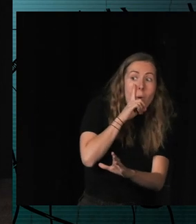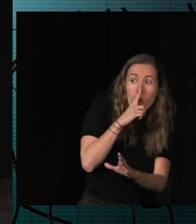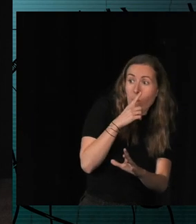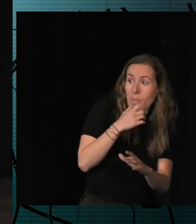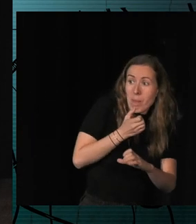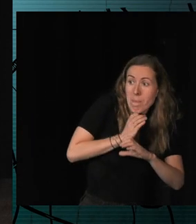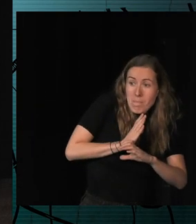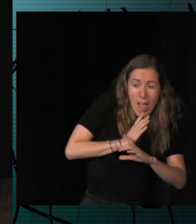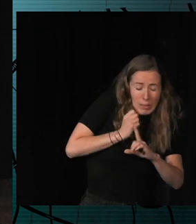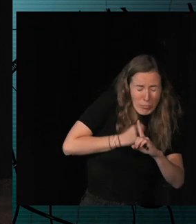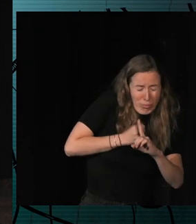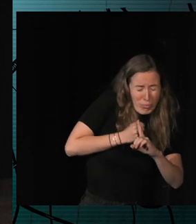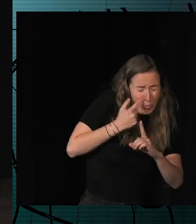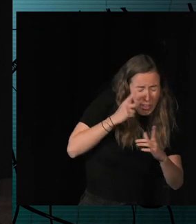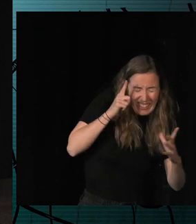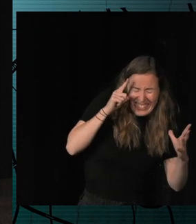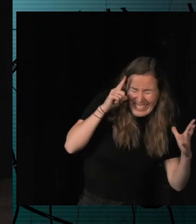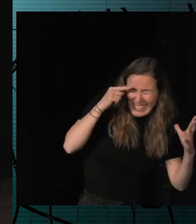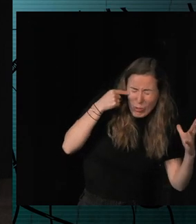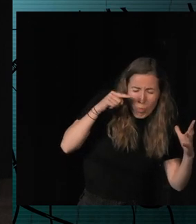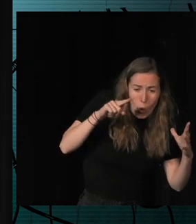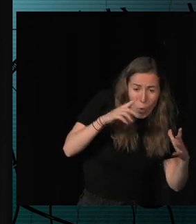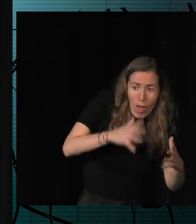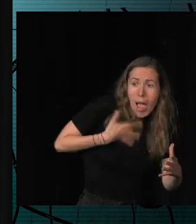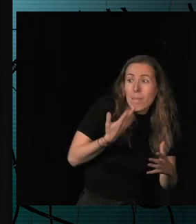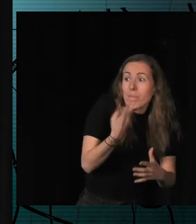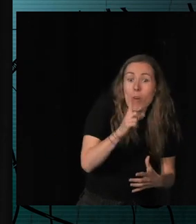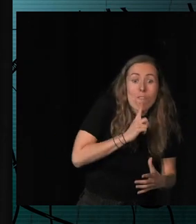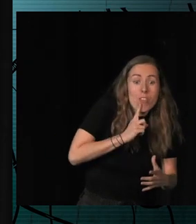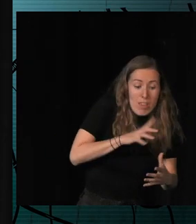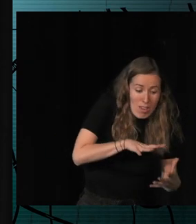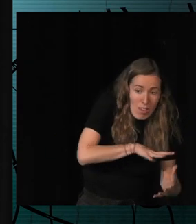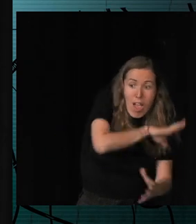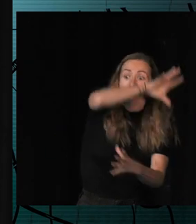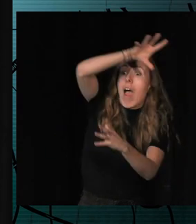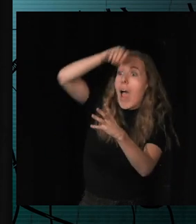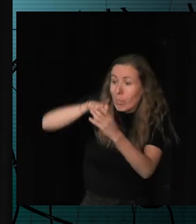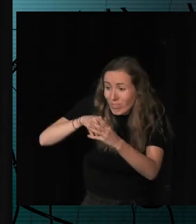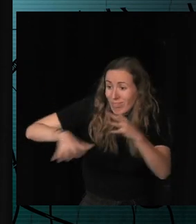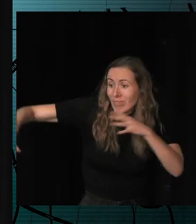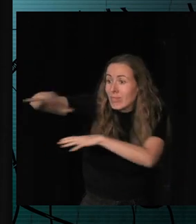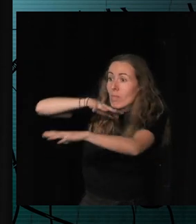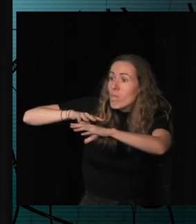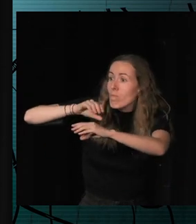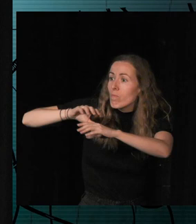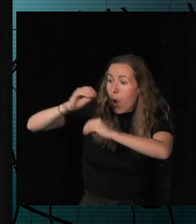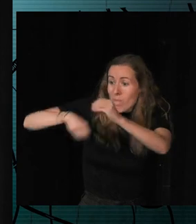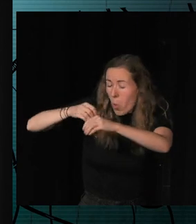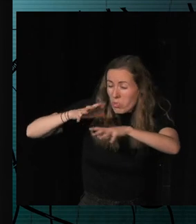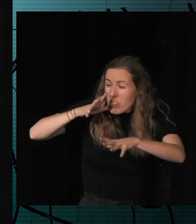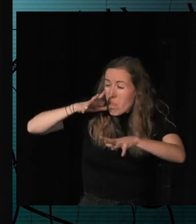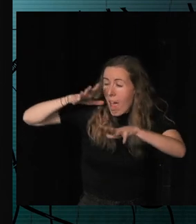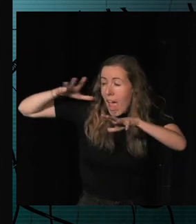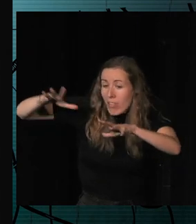se battre par amour et donc on a vraiment j'ai vraiment vu l'amour qui progresse de plus en plus sur la haine qui va triompher mais pas